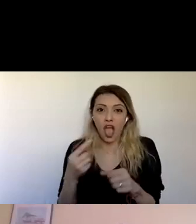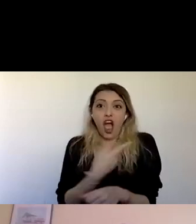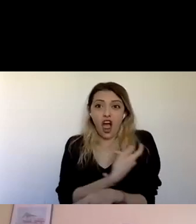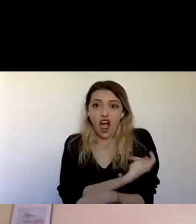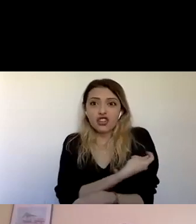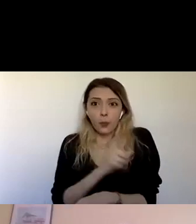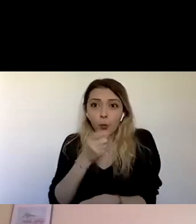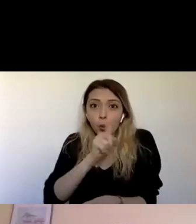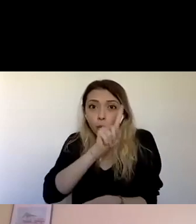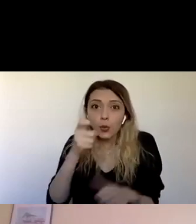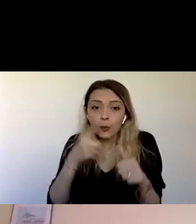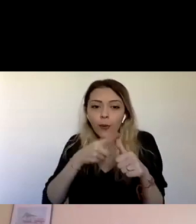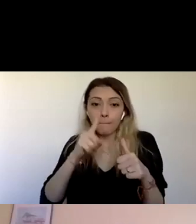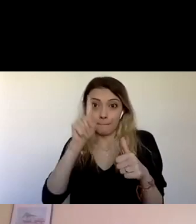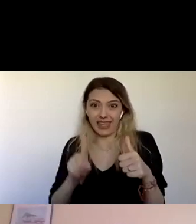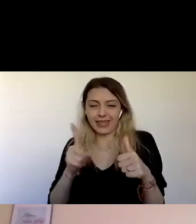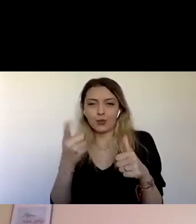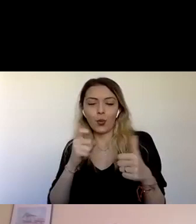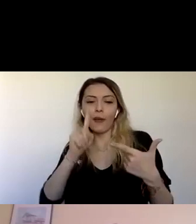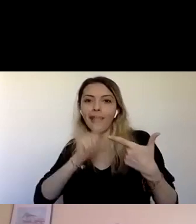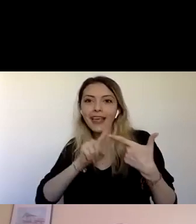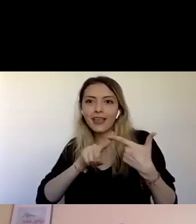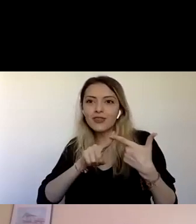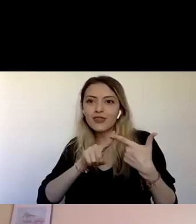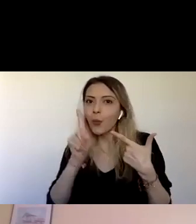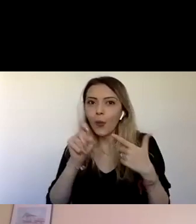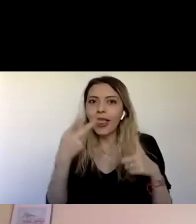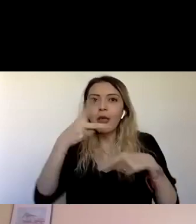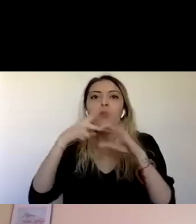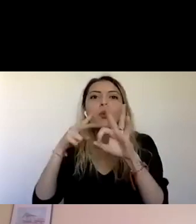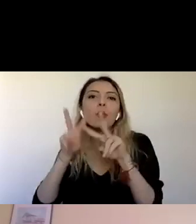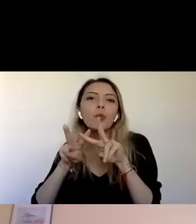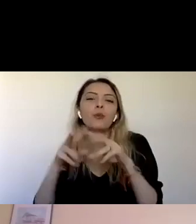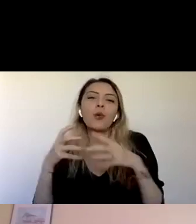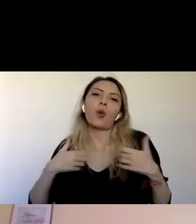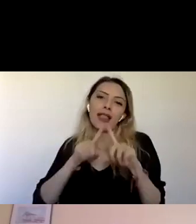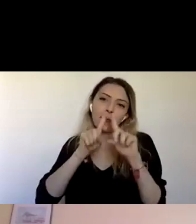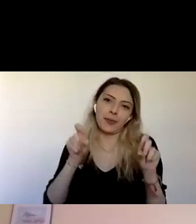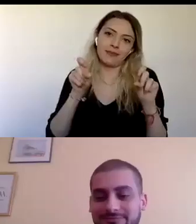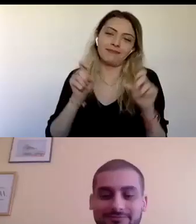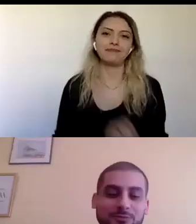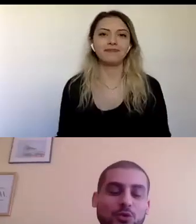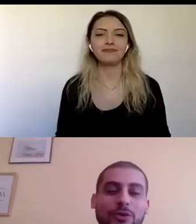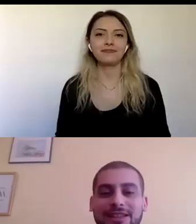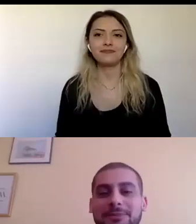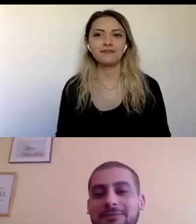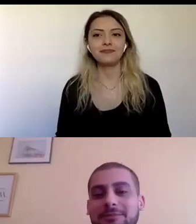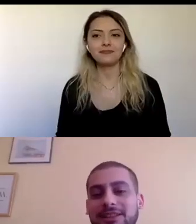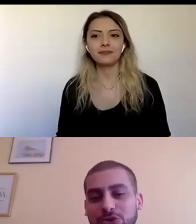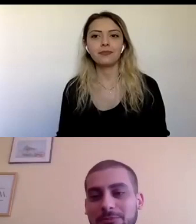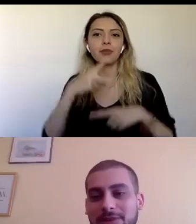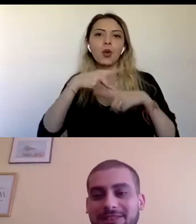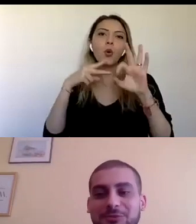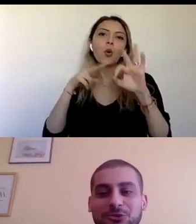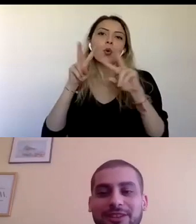soru herhalde Zoom güvenli mi oldu? Zoom güvenli mi değil mi?